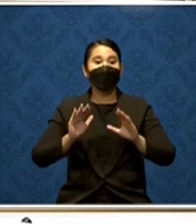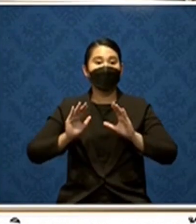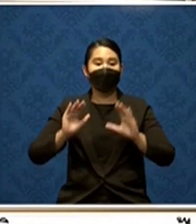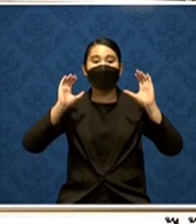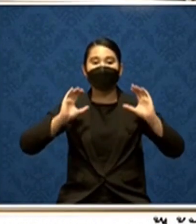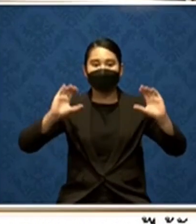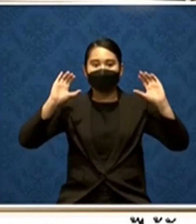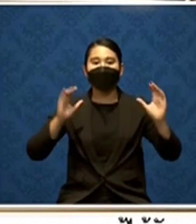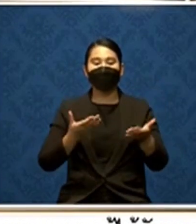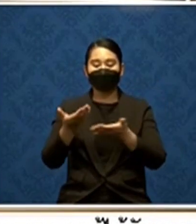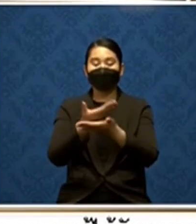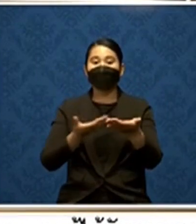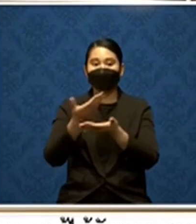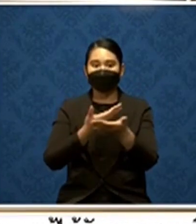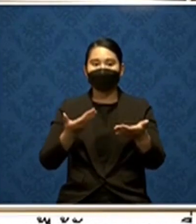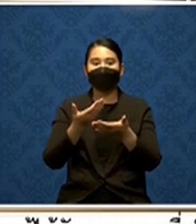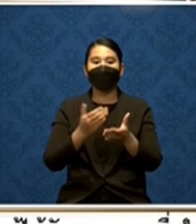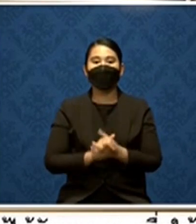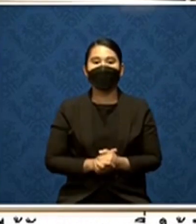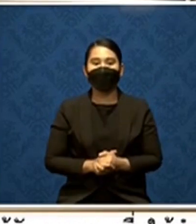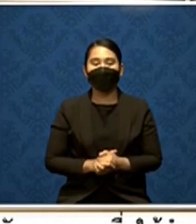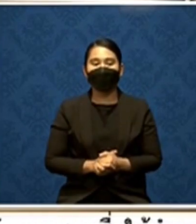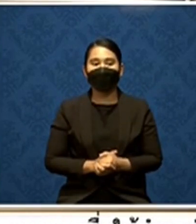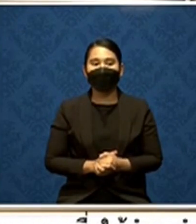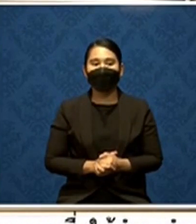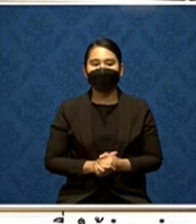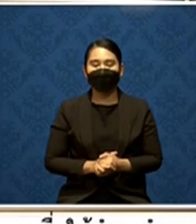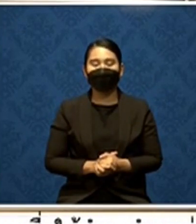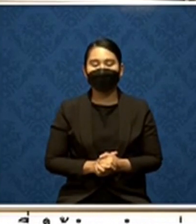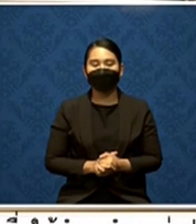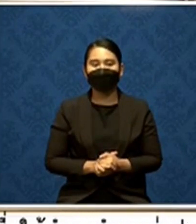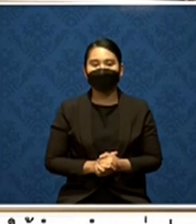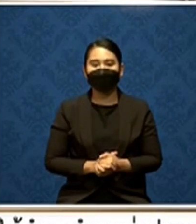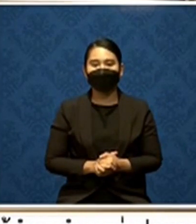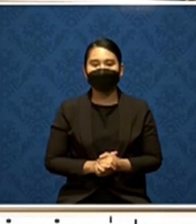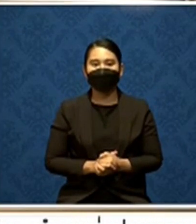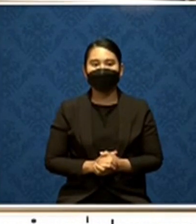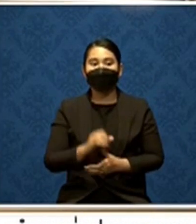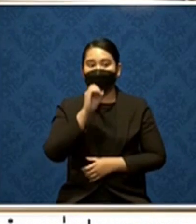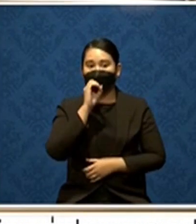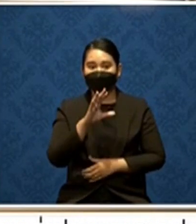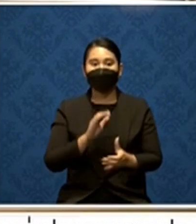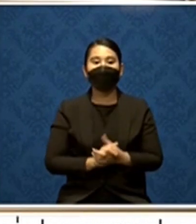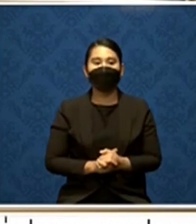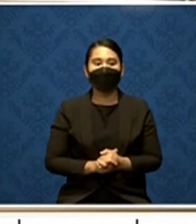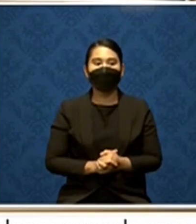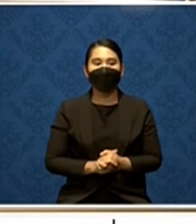ยพิจารณากับข้อเรียกร้องนี้สิ่งที่บุคลากรทางด้านสาธารณสุขหรือหมออนามัยขอโอนย้